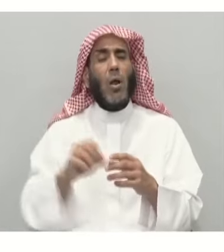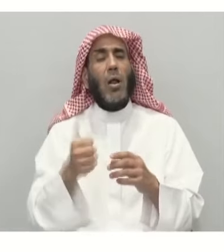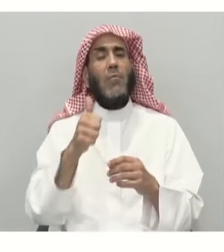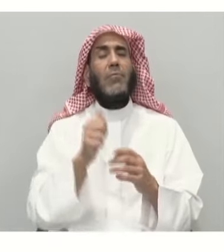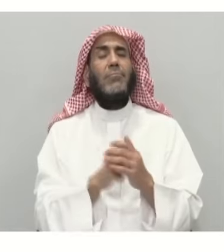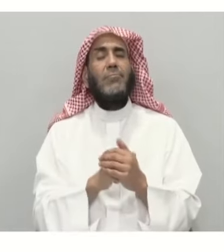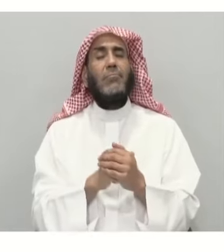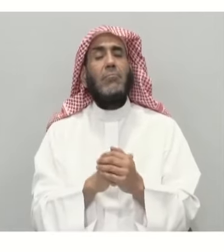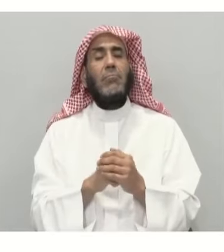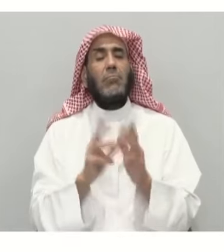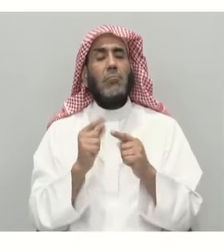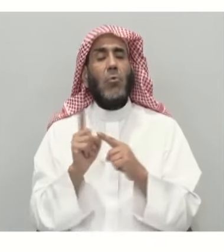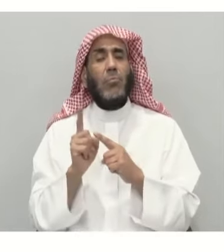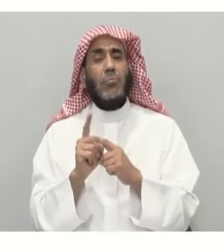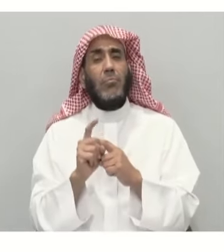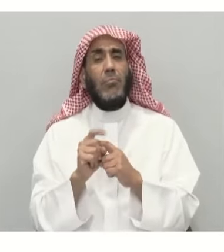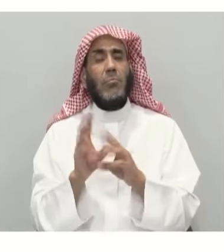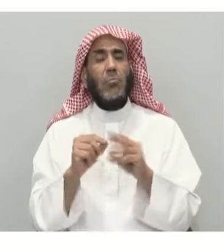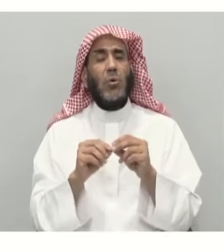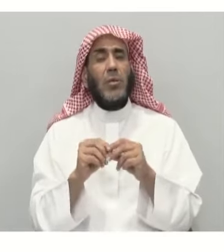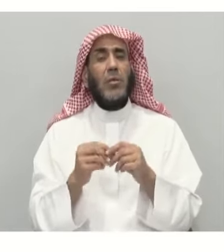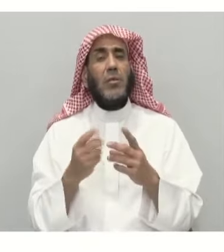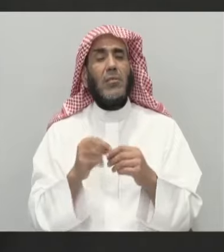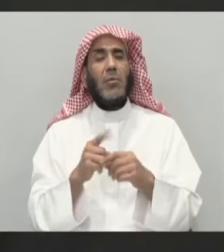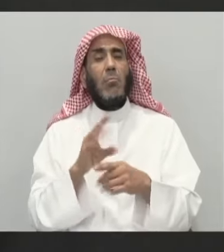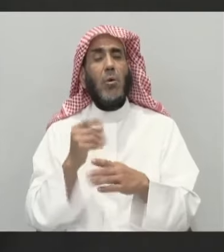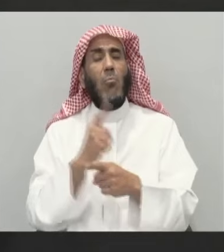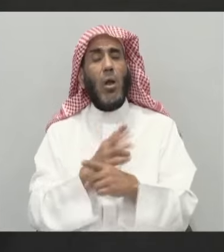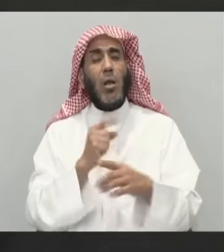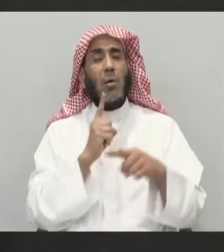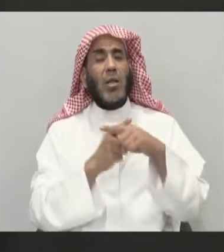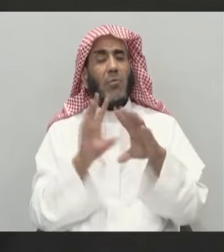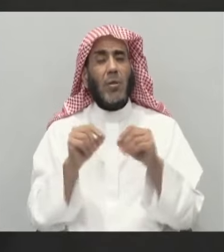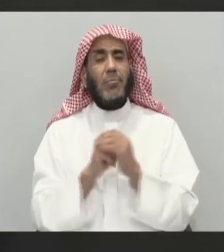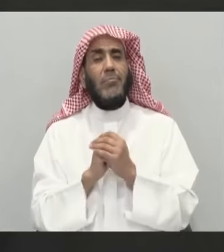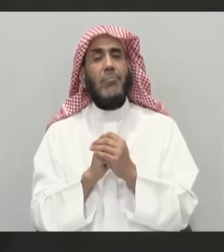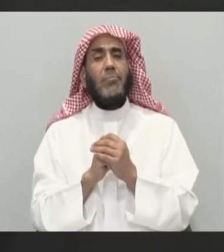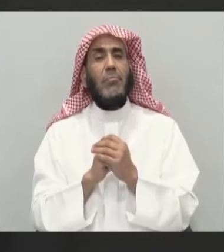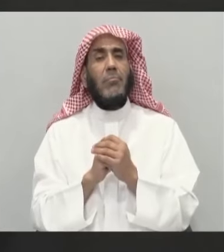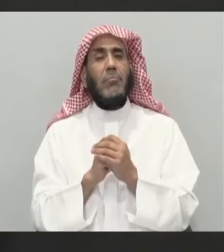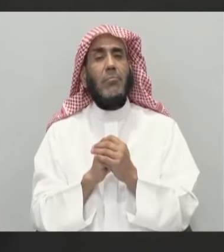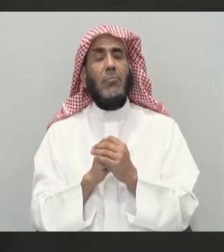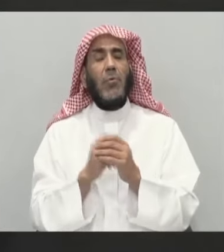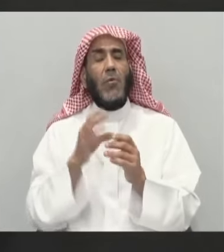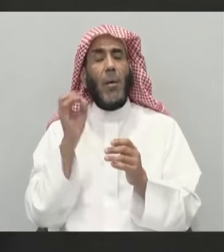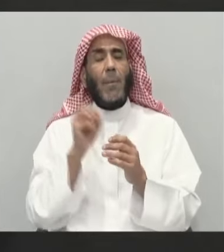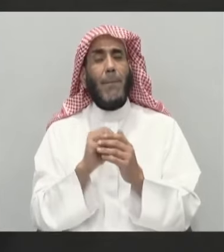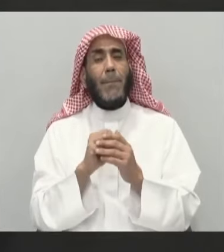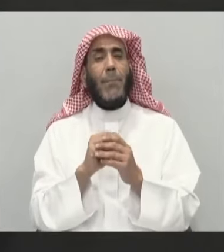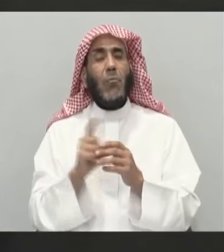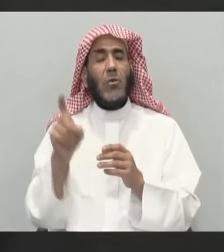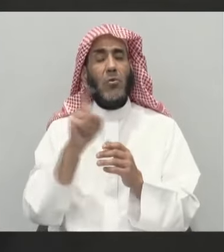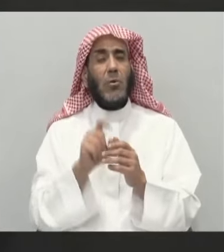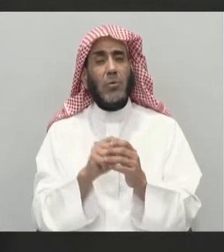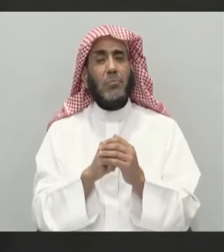ودناءة مضطرا ان اقول انه ممكن نستفيد من معلمي الرياضيات في مثل هذا ل فهم هذه او فهم